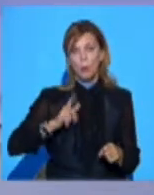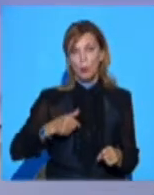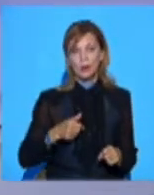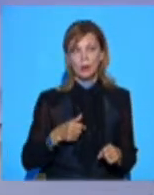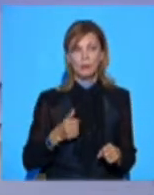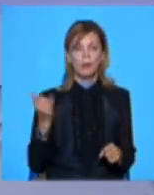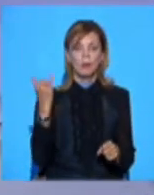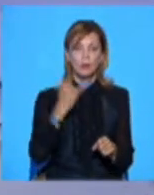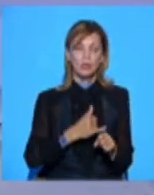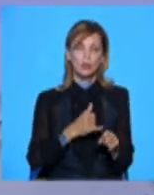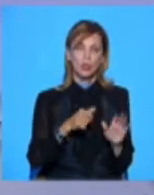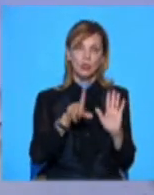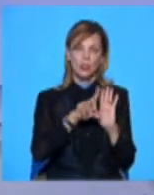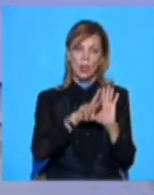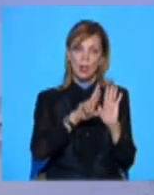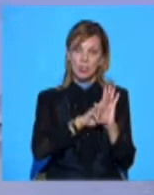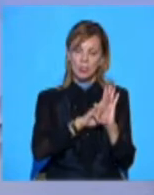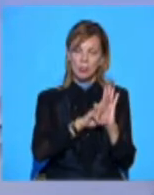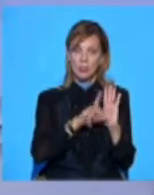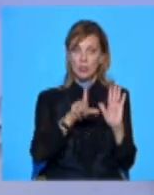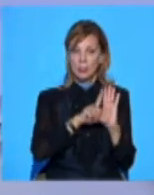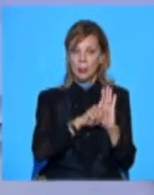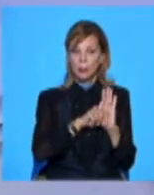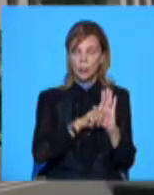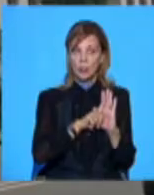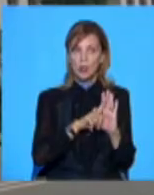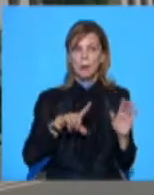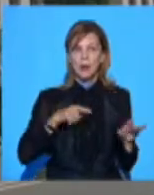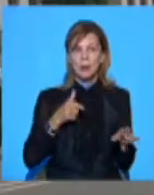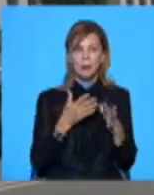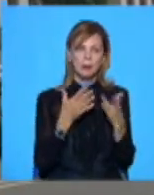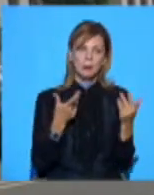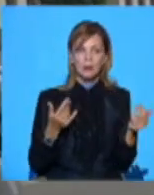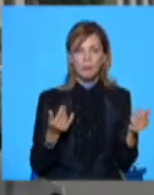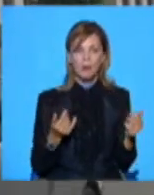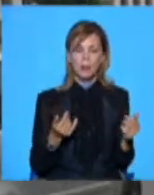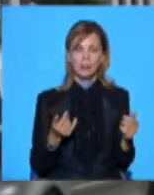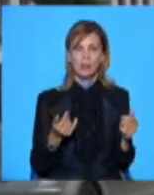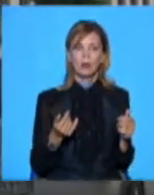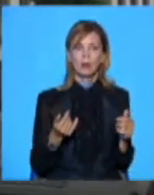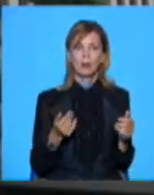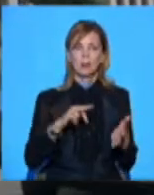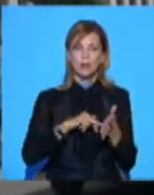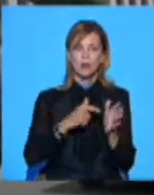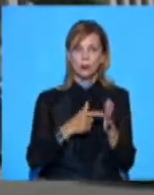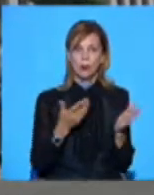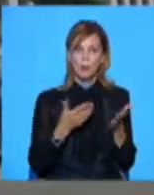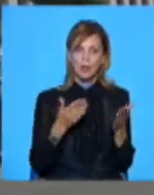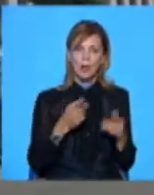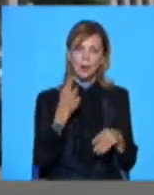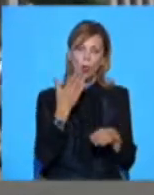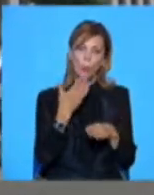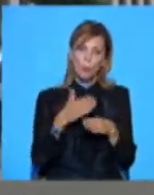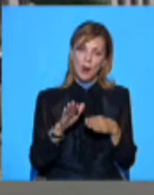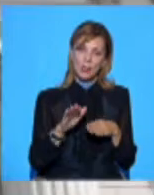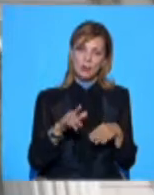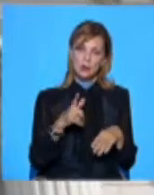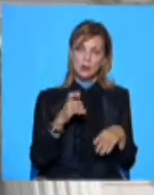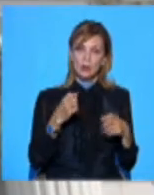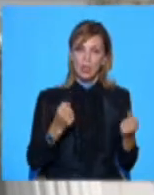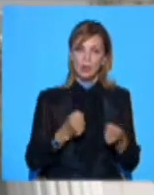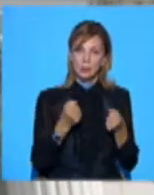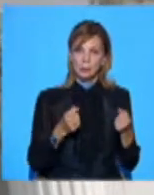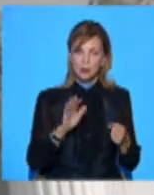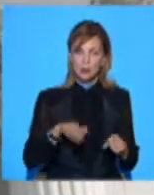interveni și acea reglementare legislativă. Mai sunt câteva detalii depus la RACIS, prin care o parte din activitățile